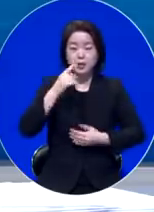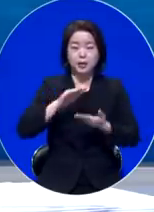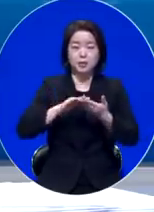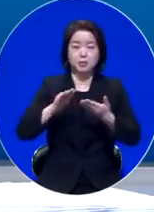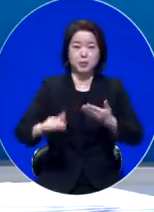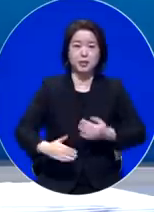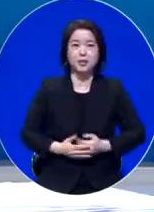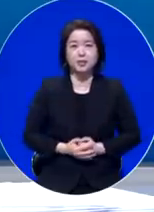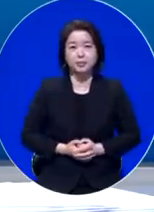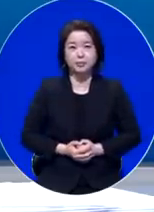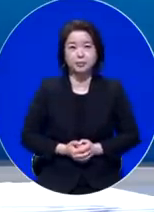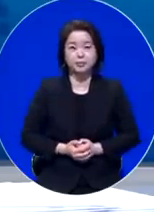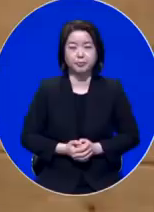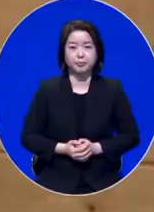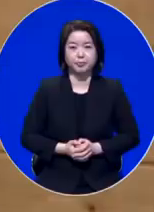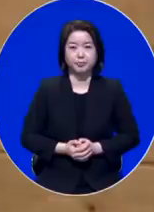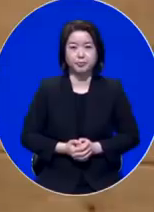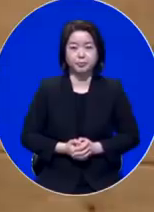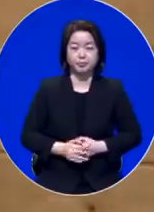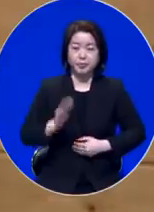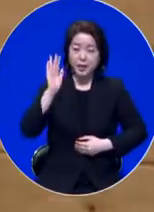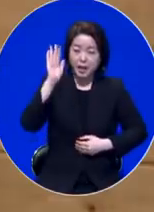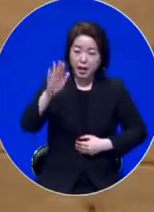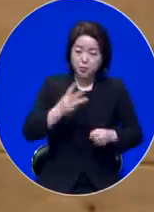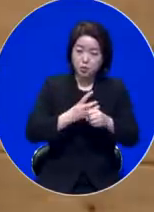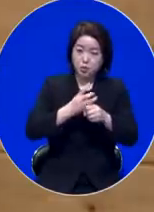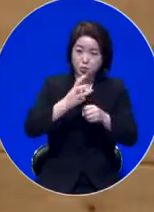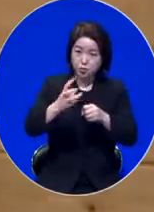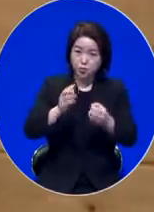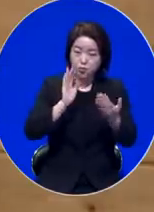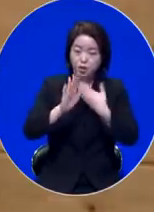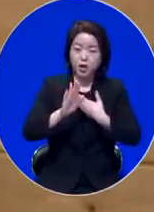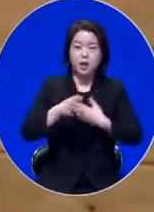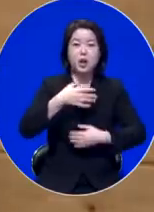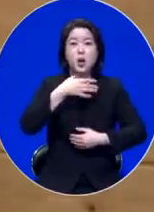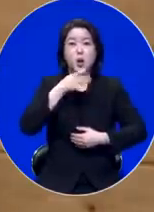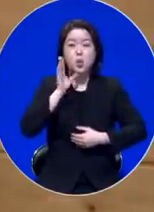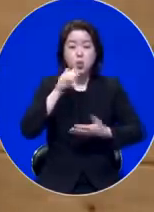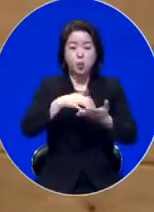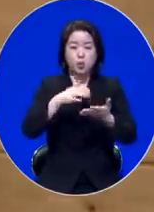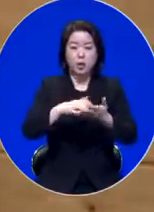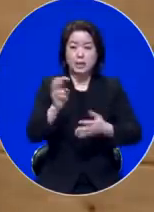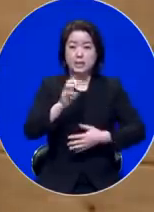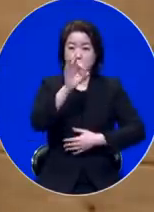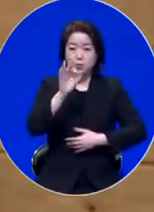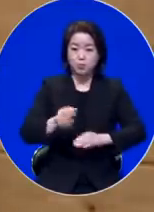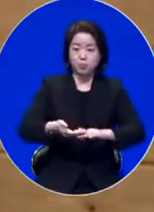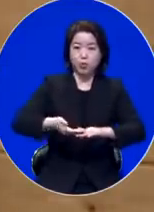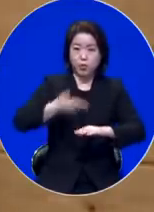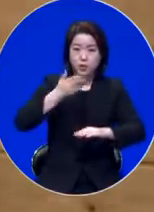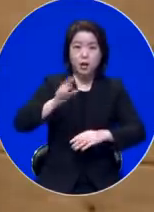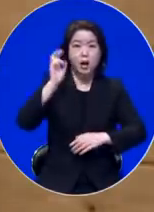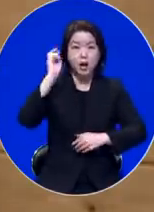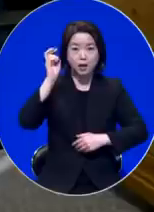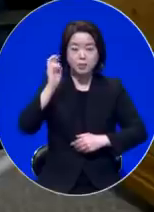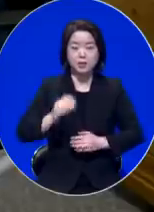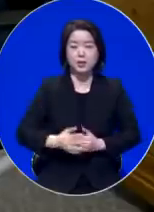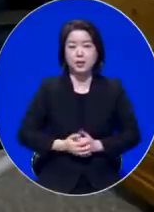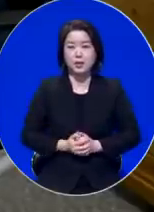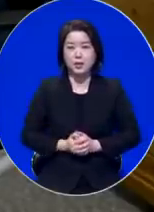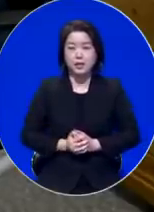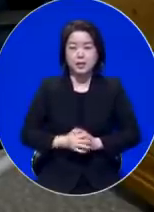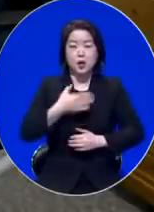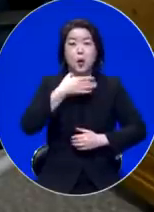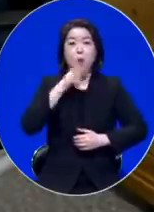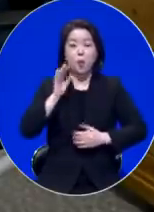알아봤습니다 앞으로 30년 뒤에는 어르신 인구가 30% 를 넘어설 것이라는 전망이 나왔습니다